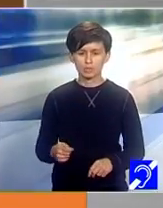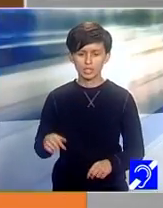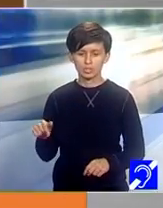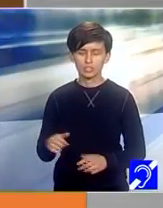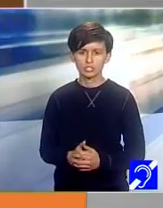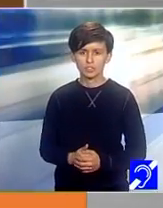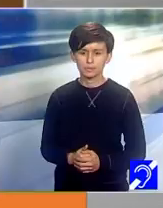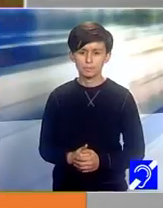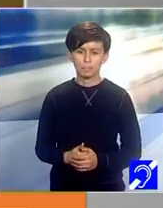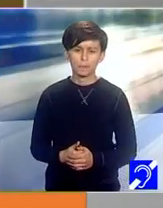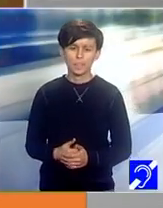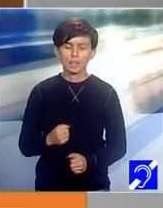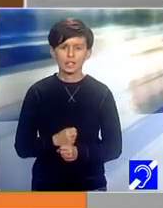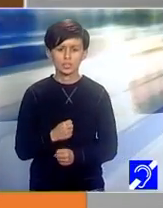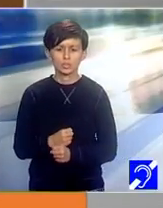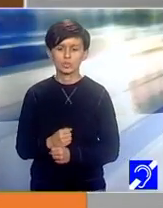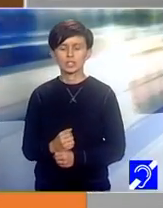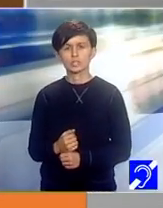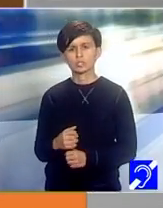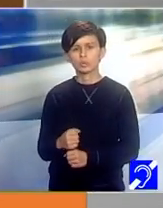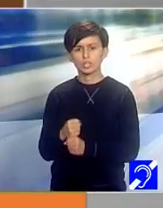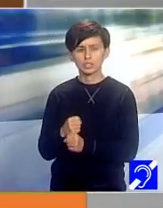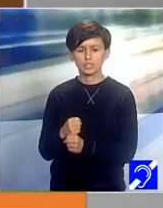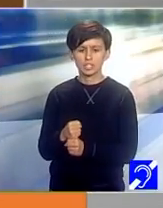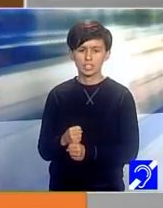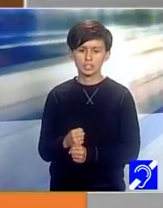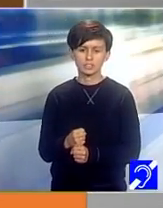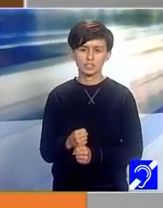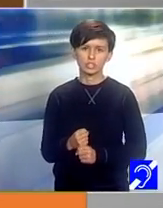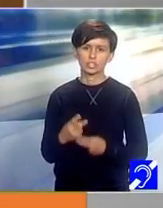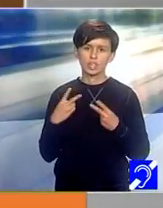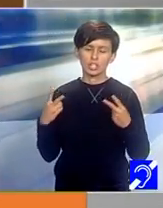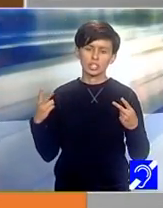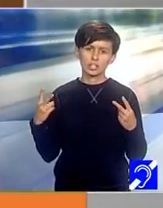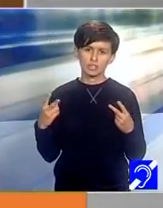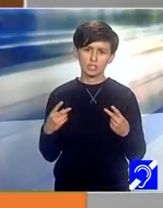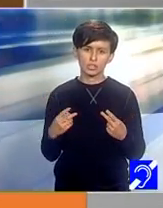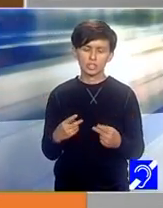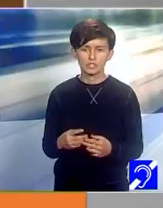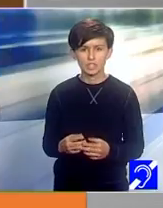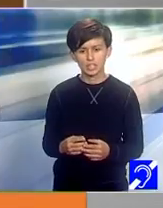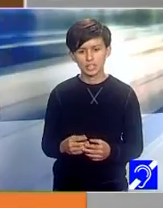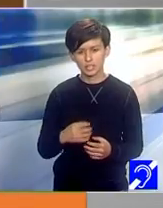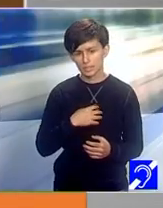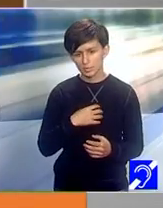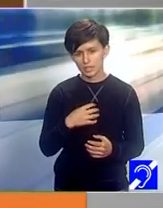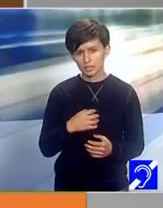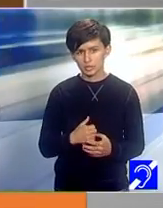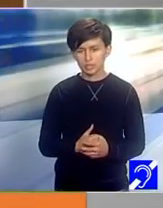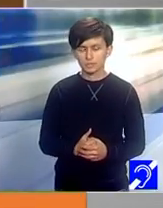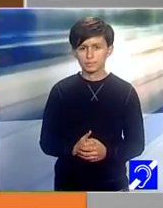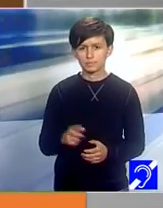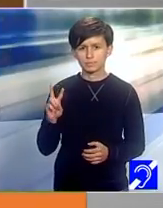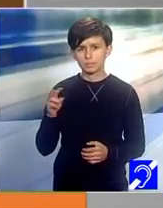cu finanțări nerambursabile în sectorul creativ și valorificare patrimoniului imaterial. 2 ani am coordonat un